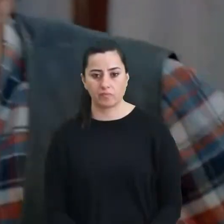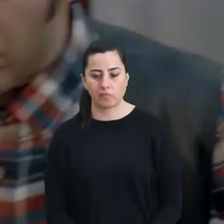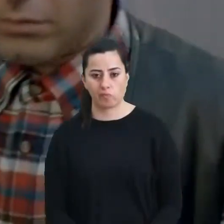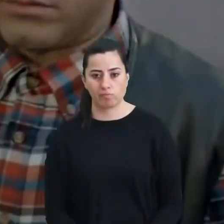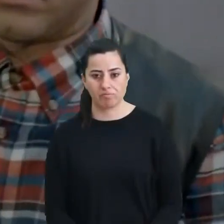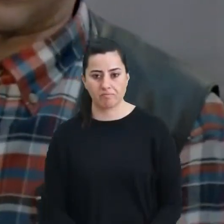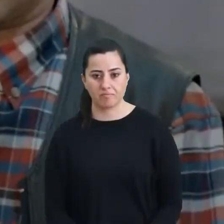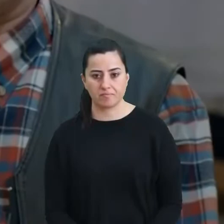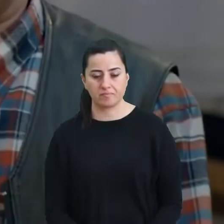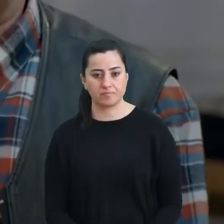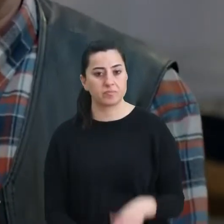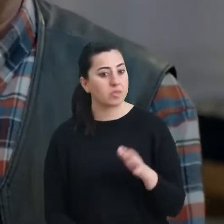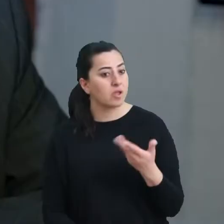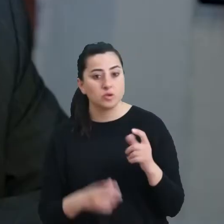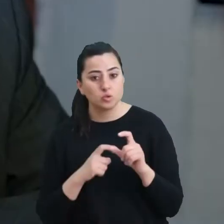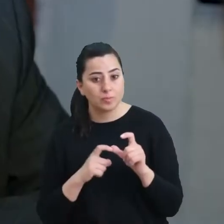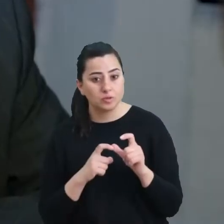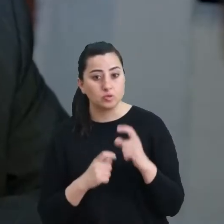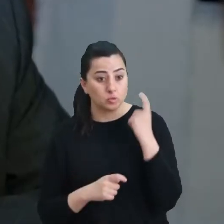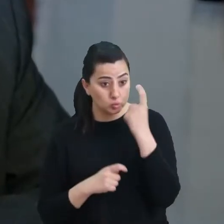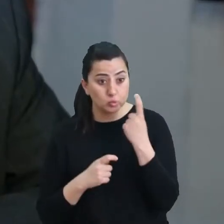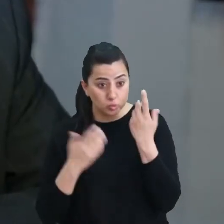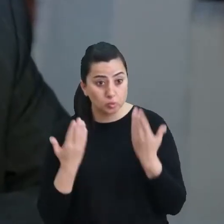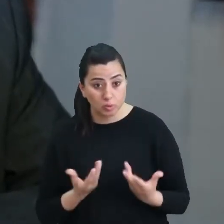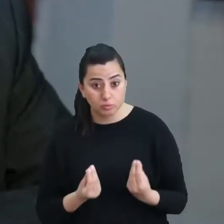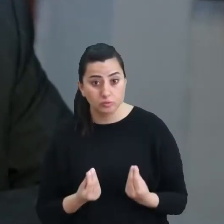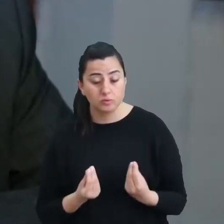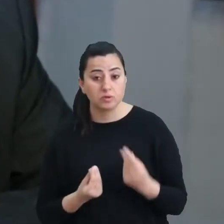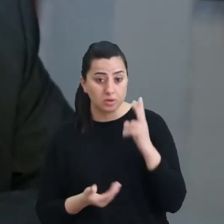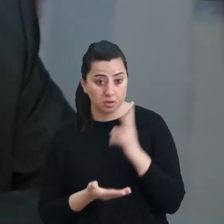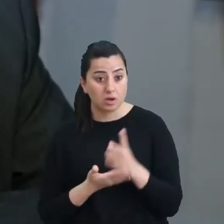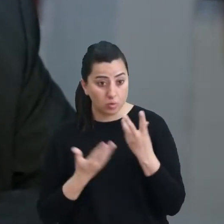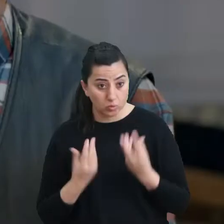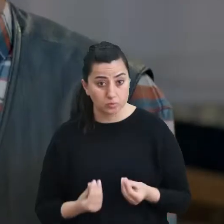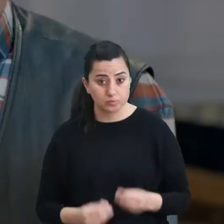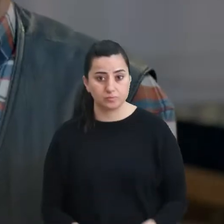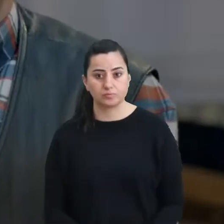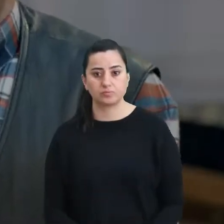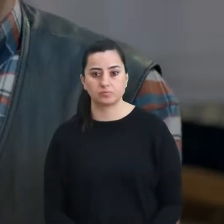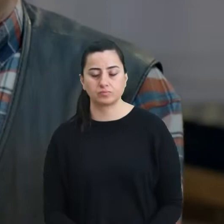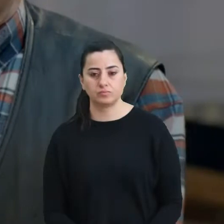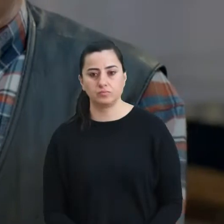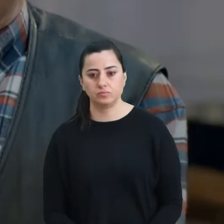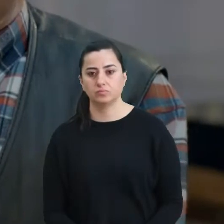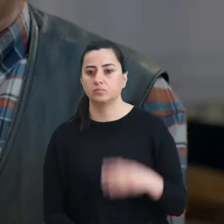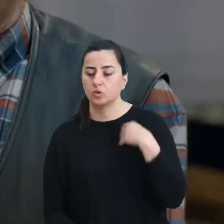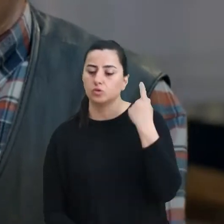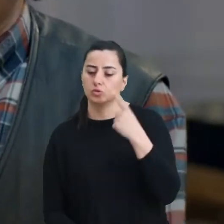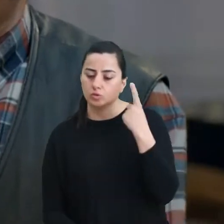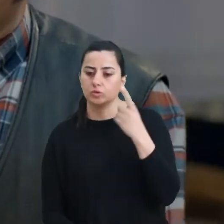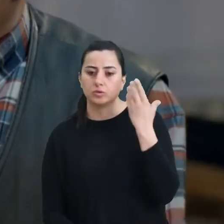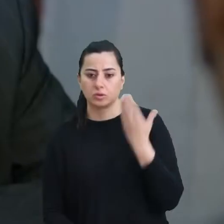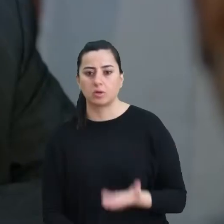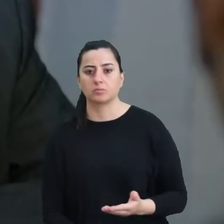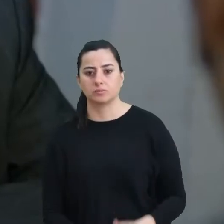oturdu. Süleyman, düşündün mü? Bir karara vardın mı? Düşündüm, taşındım